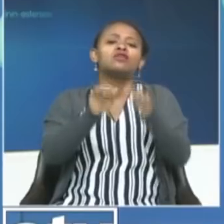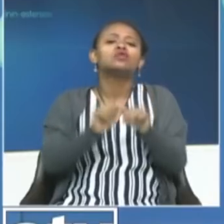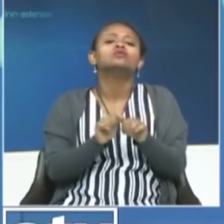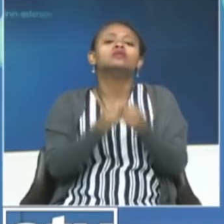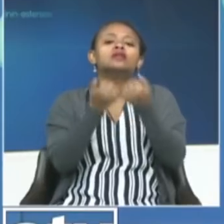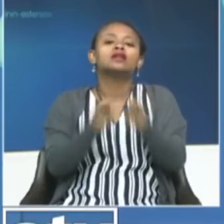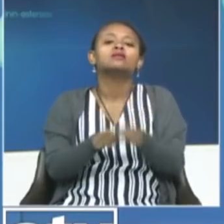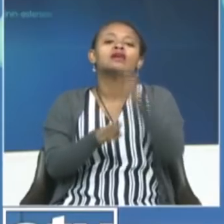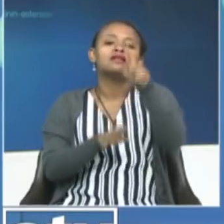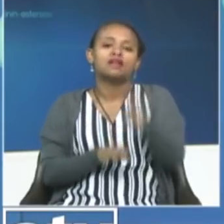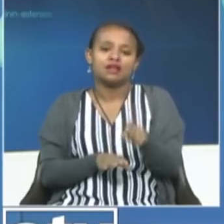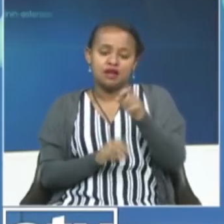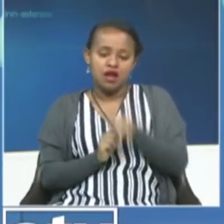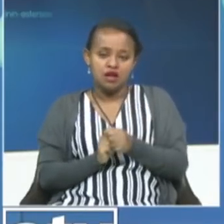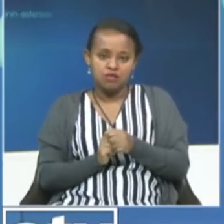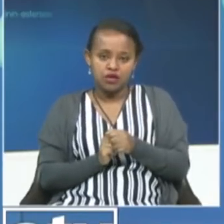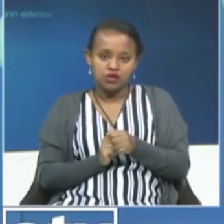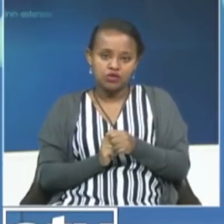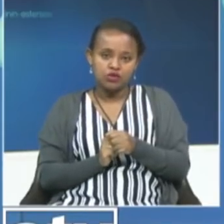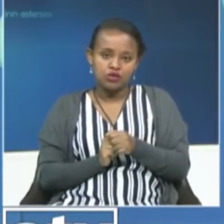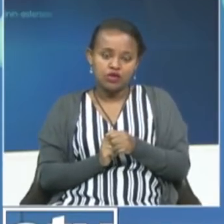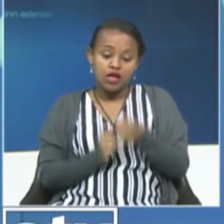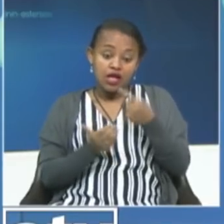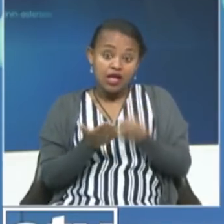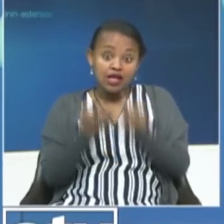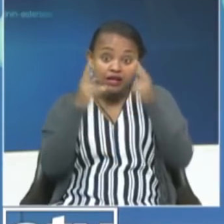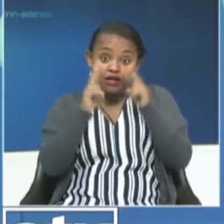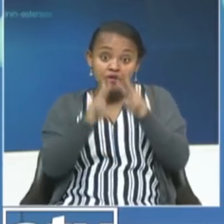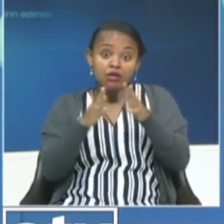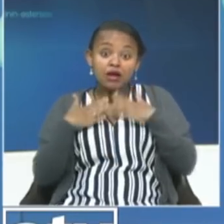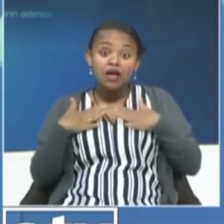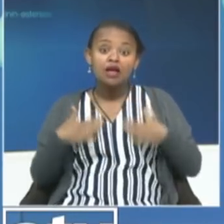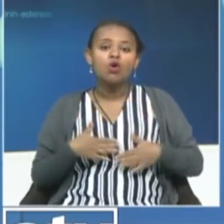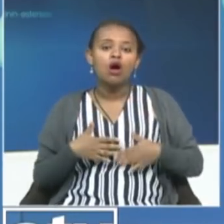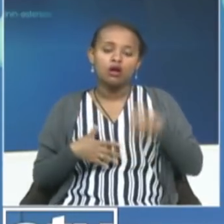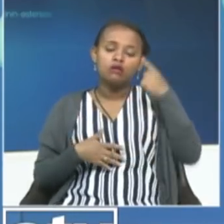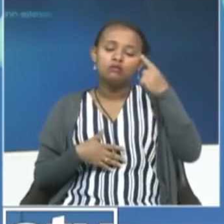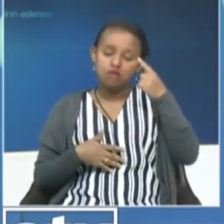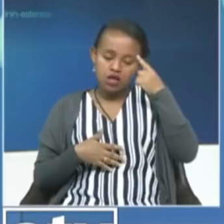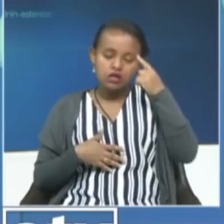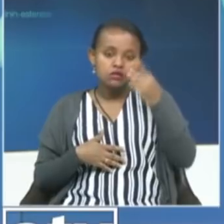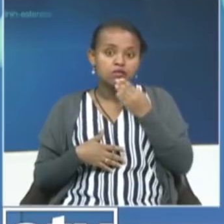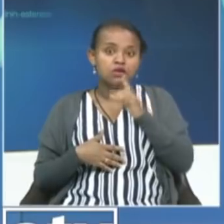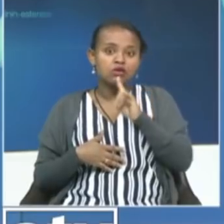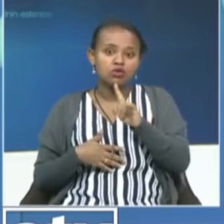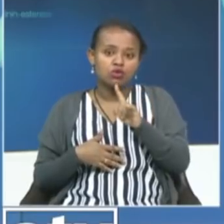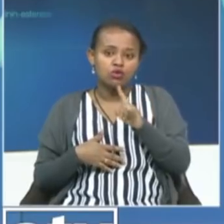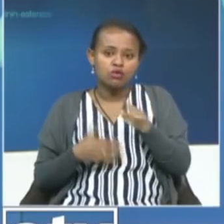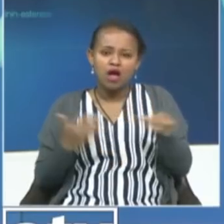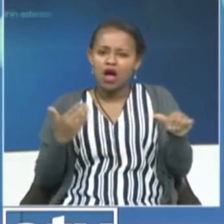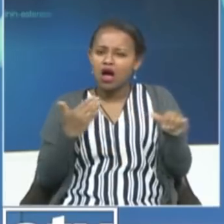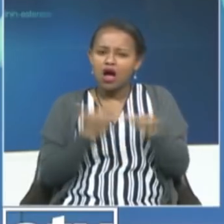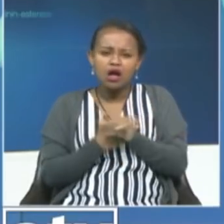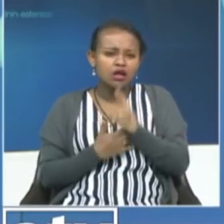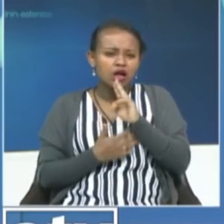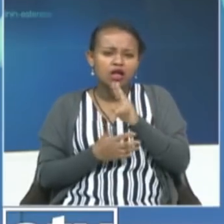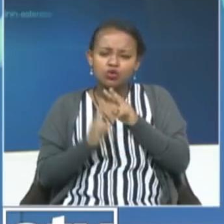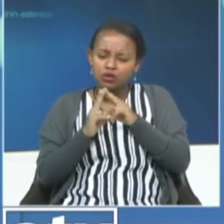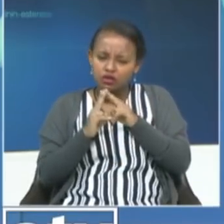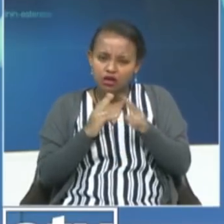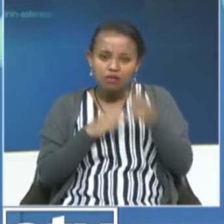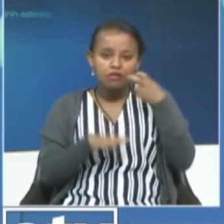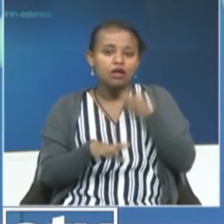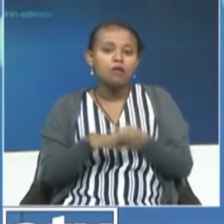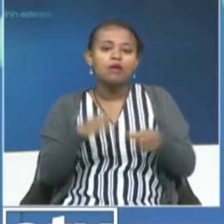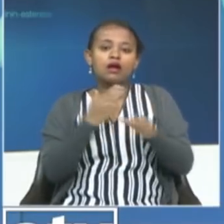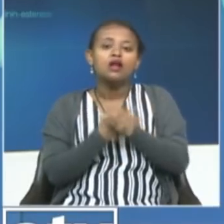መከፈት እንዳለባቸው እንግዲህ ይህን የሚመለከተው አካል ቢያስብበት ጥሩ ነው። ሪስክ ናቸው፣ በጣም ከባድ አደጋዎች